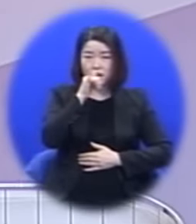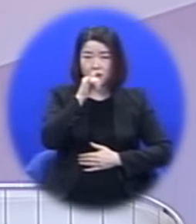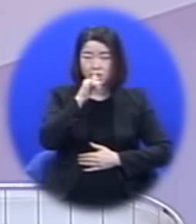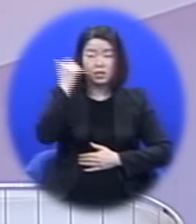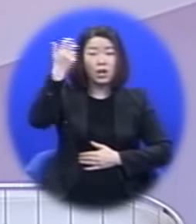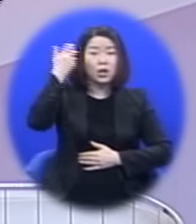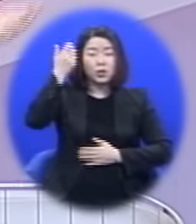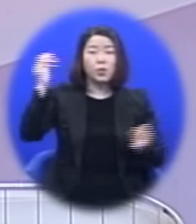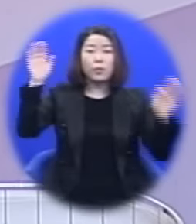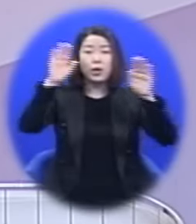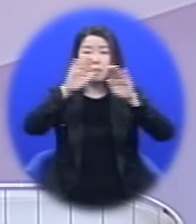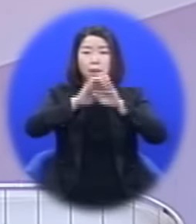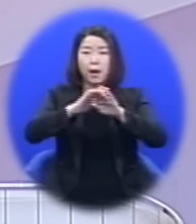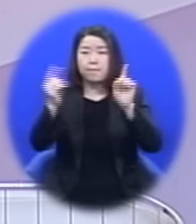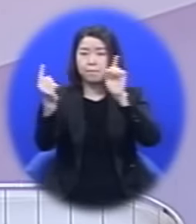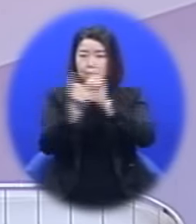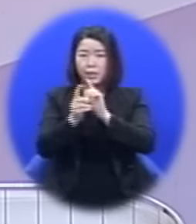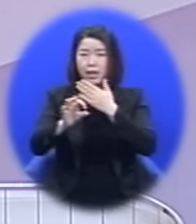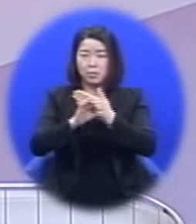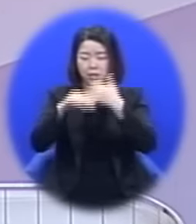밤을 만나면 다 드러납니다.